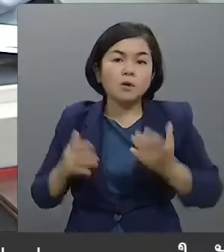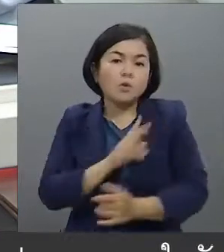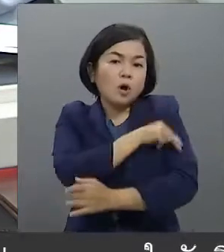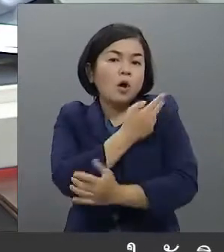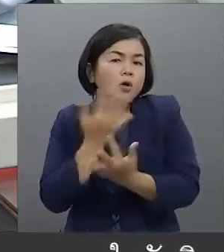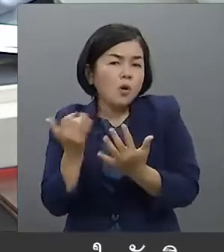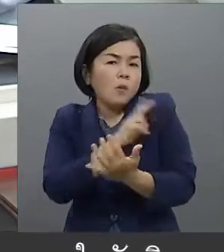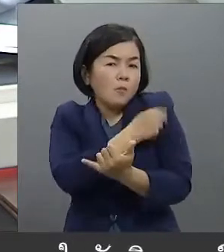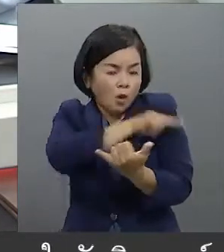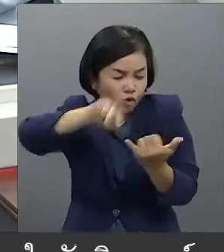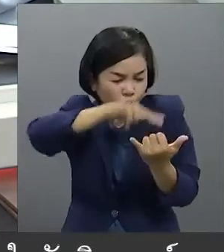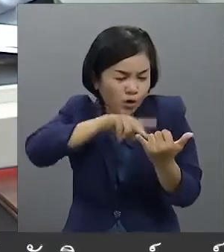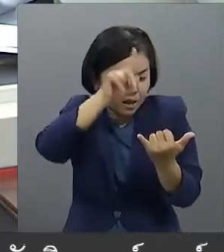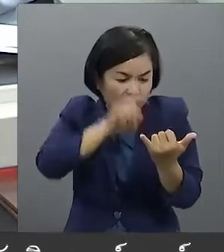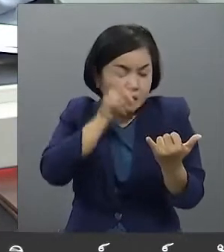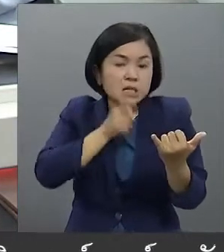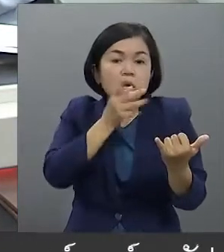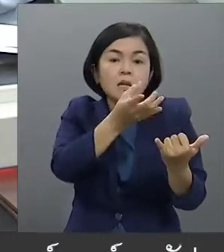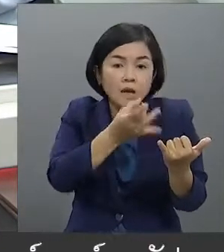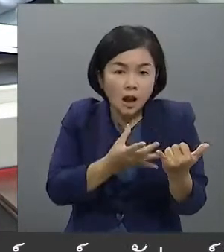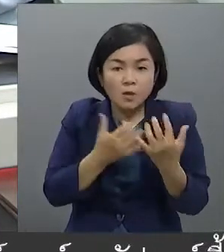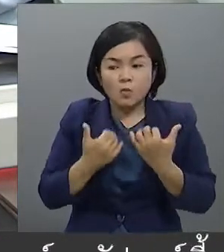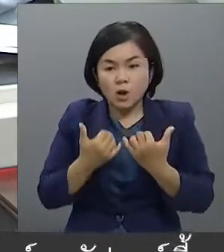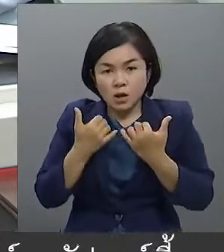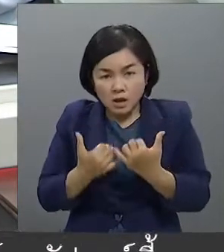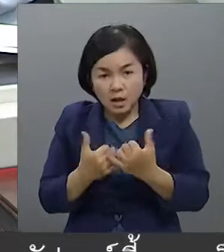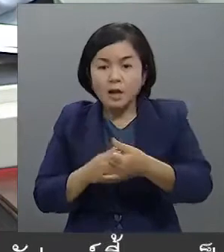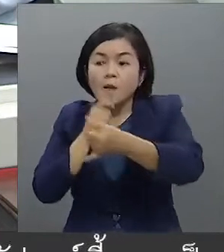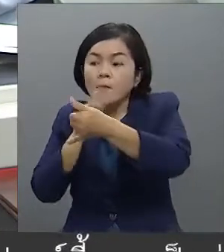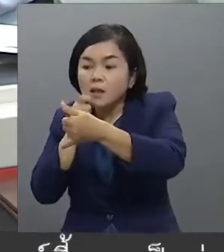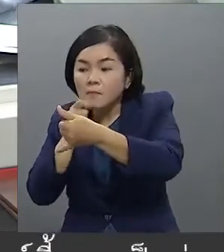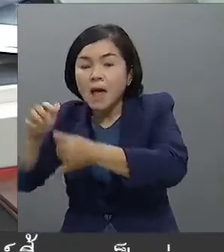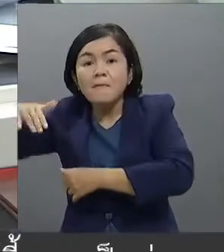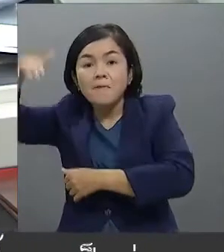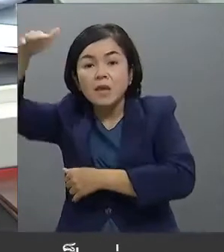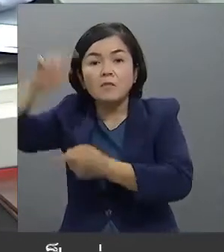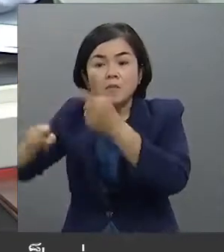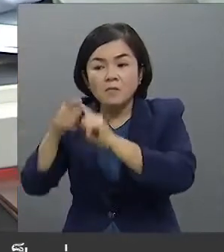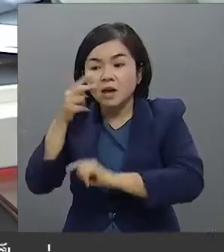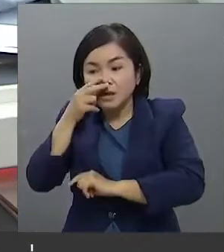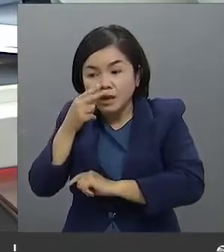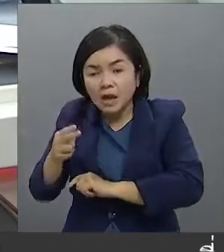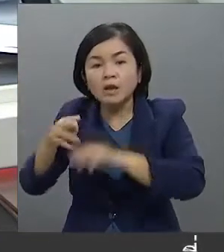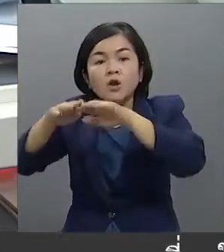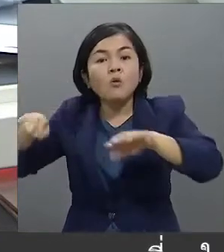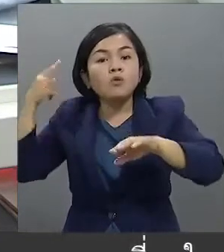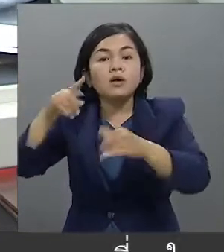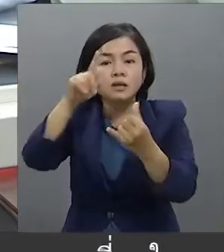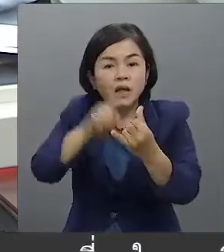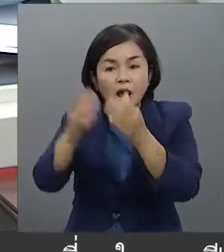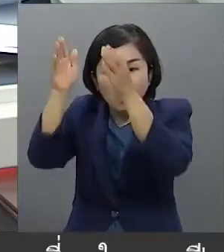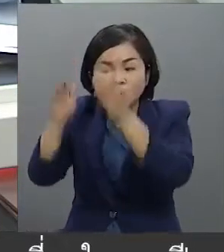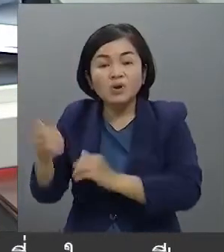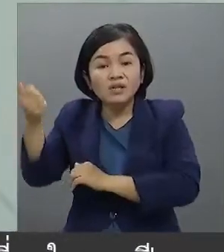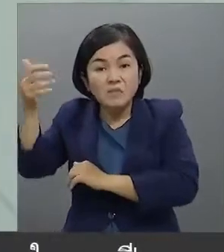ทางเจ้าหน้าที่นะคะวันนี้ก็ลงพื้นที่ค่ะไปสอบปากคำรุ่นพี่และเพื่อนที่อยู่ในเหตุการณ์เนี่ยรวม15คนนะคะแล้วก็ไปดูจุดที่เกิดเหตุ